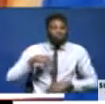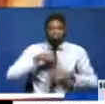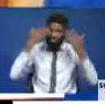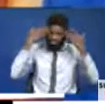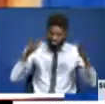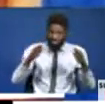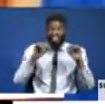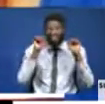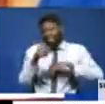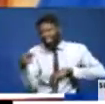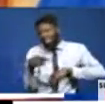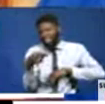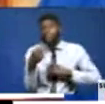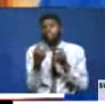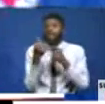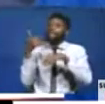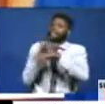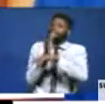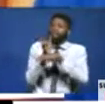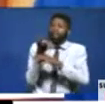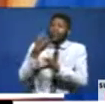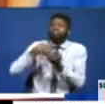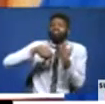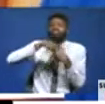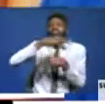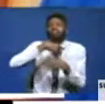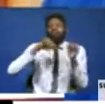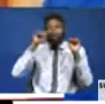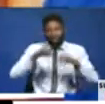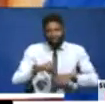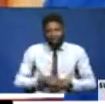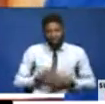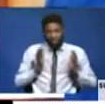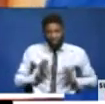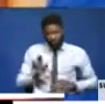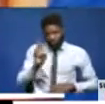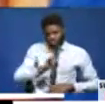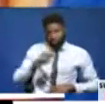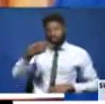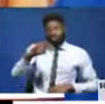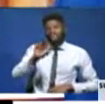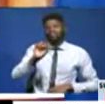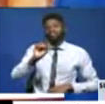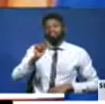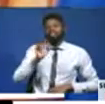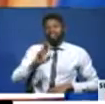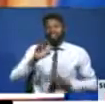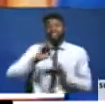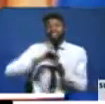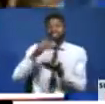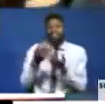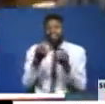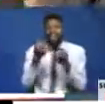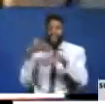come in, whereby someone can bring in dirty money through the Hasla fund, lend it to you, then you pay back, then they clean the